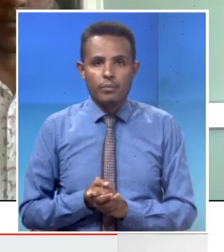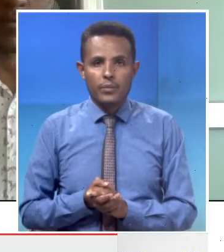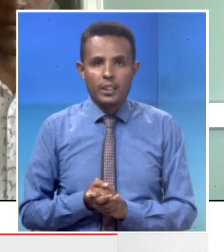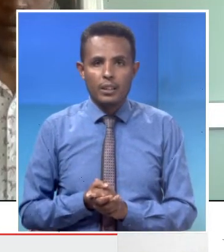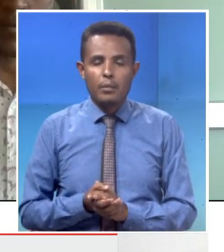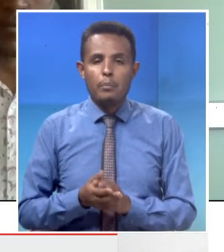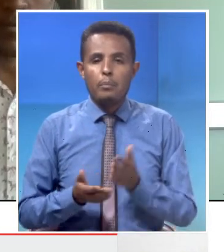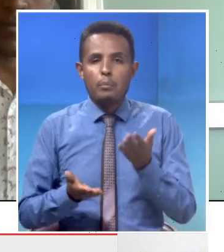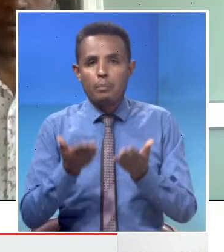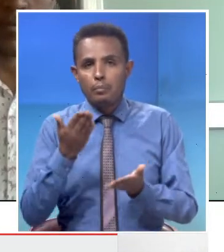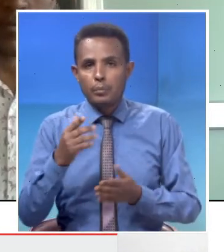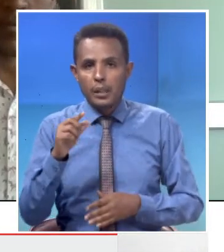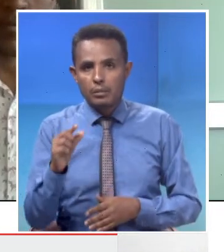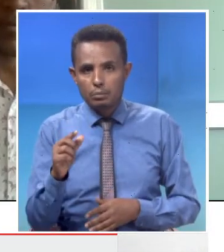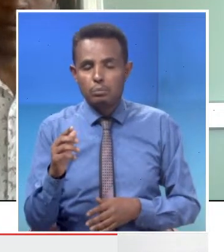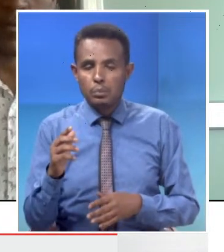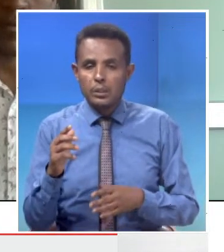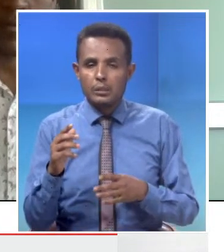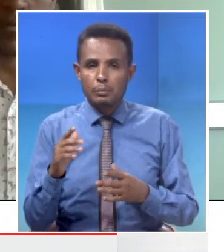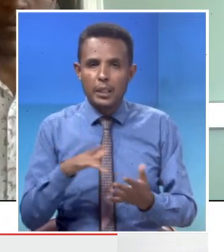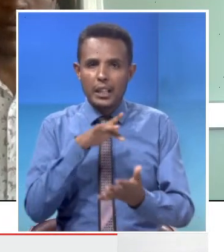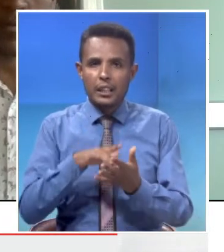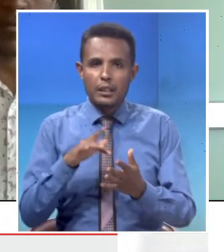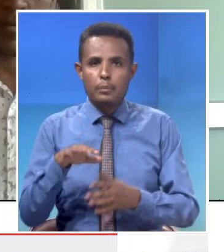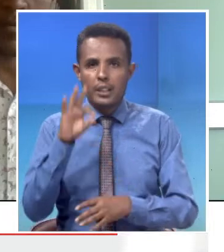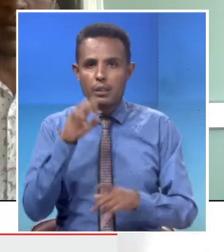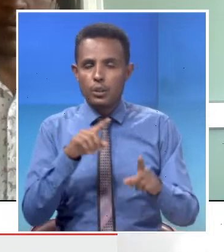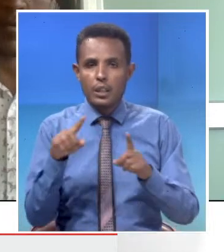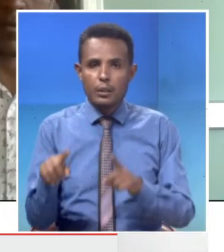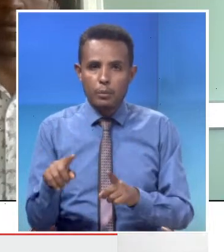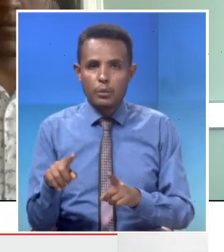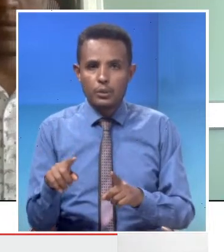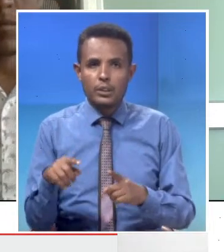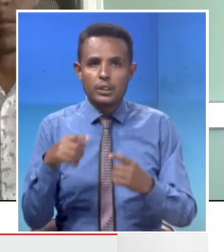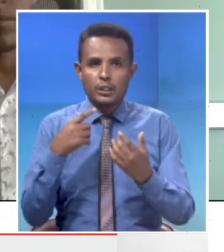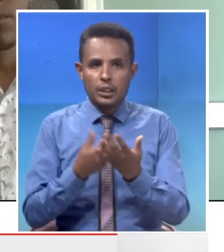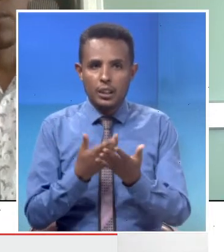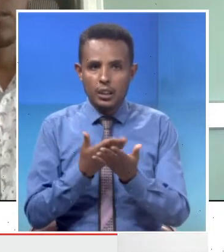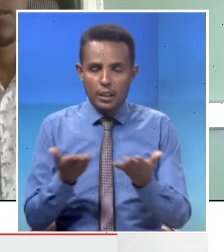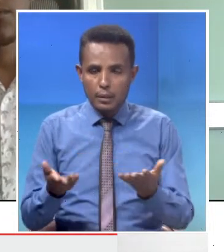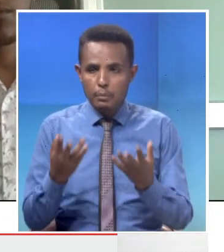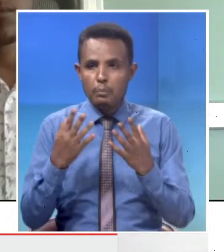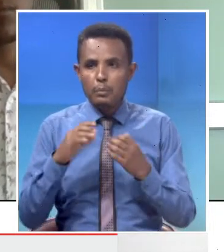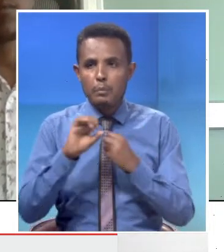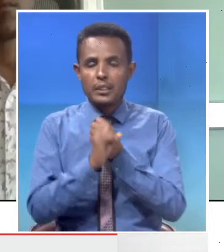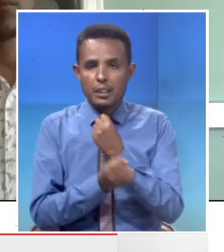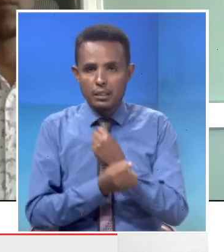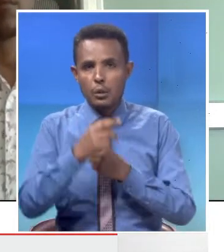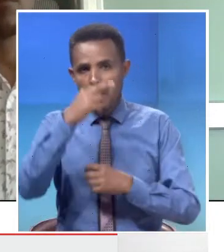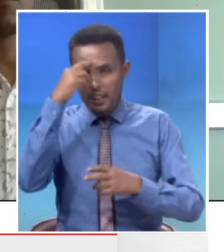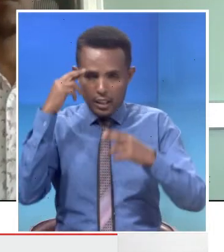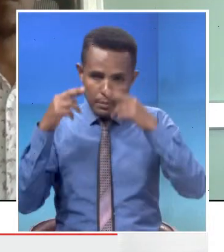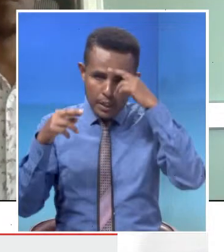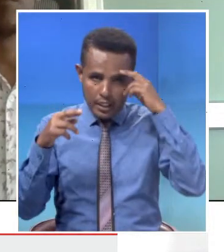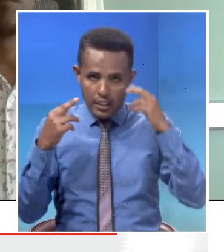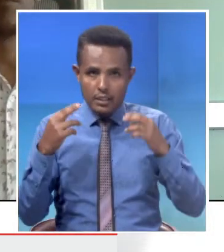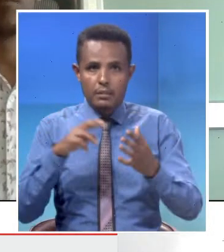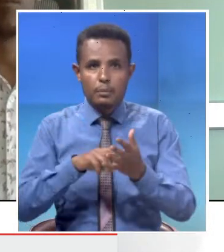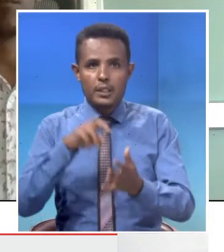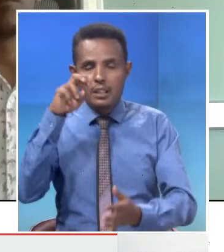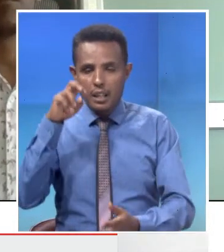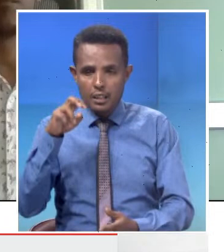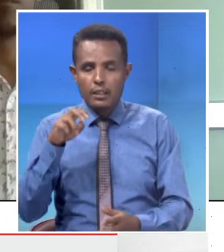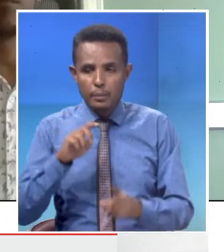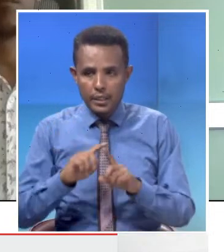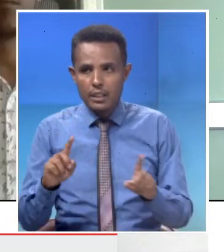ያለ ስምምነት፣ መካከል የሚገኙ ደግሞ ስኬት ላይ የተደረሰበት ነው። ነገር ግን በጣም በግልጽ ኬዝ ባይ ኬዝ ብናነሳ ግልጽ ሊሆን